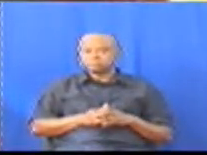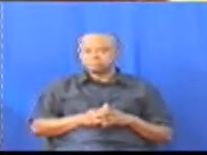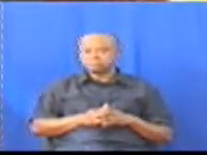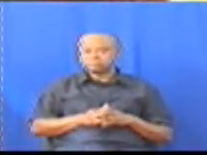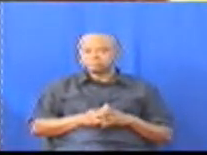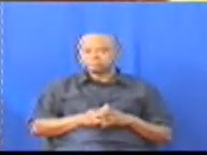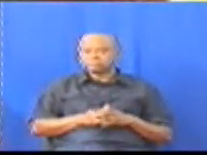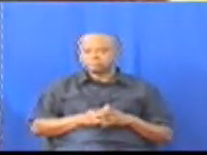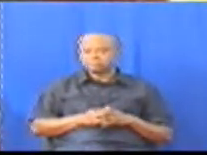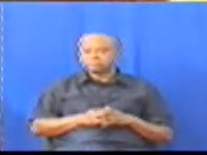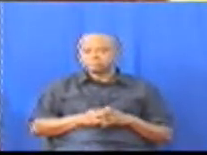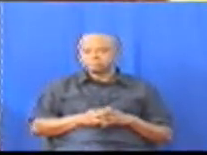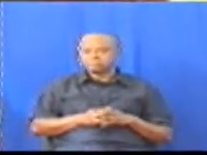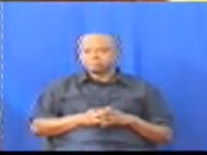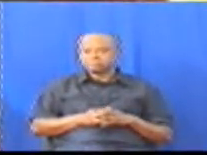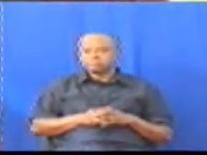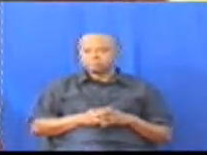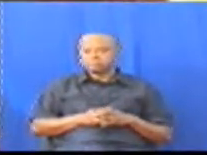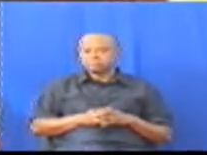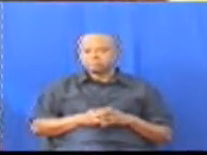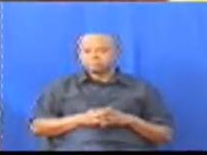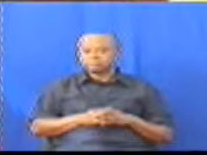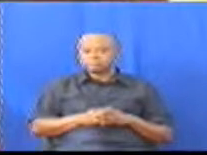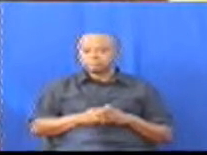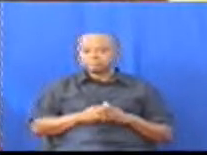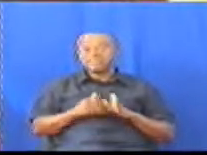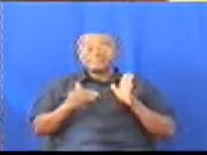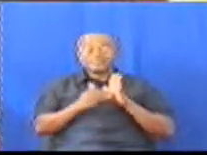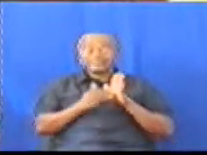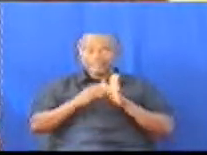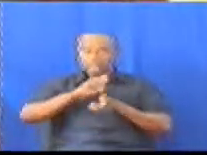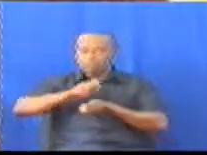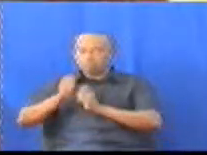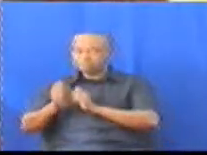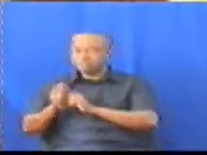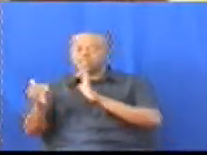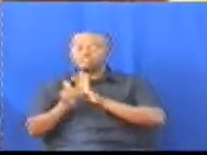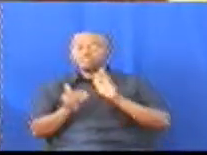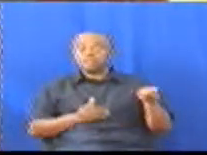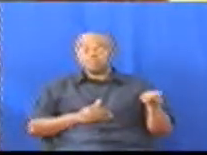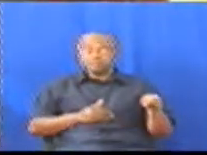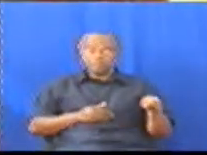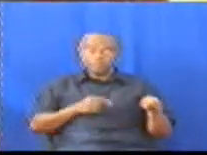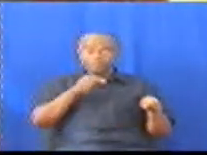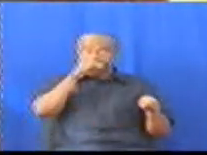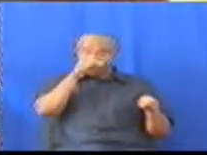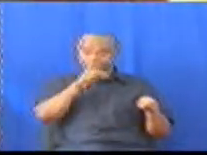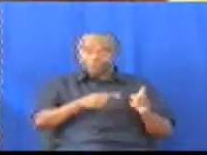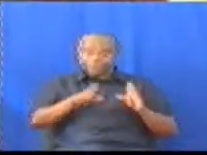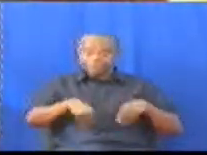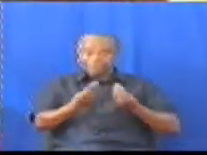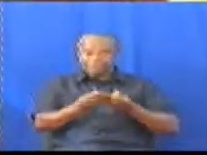Law Revision Act, sheria ya urekebishaji wa sheria, ambayo inampa mamlaka AG